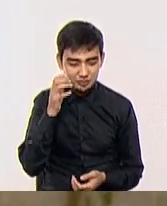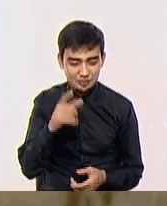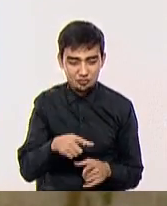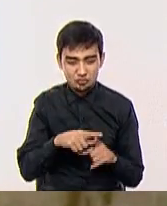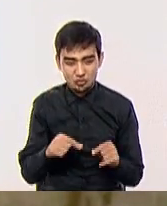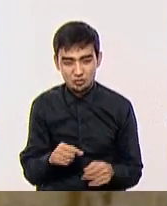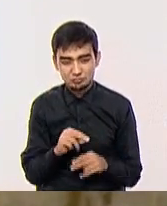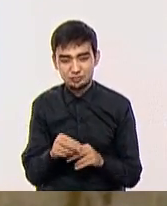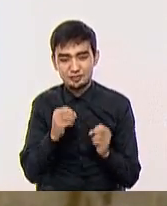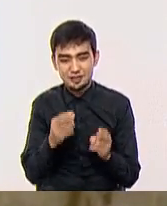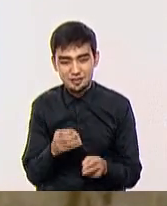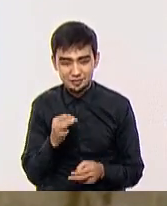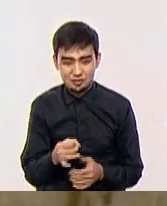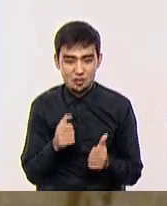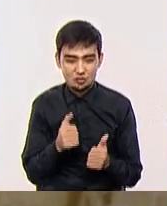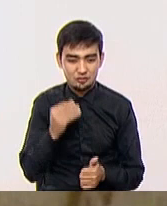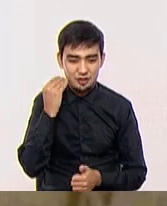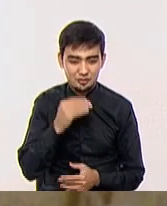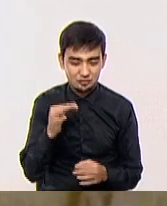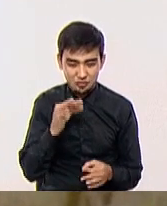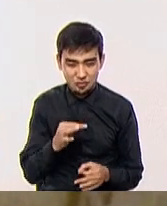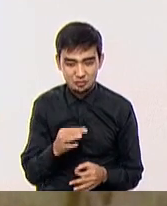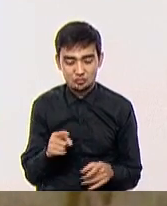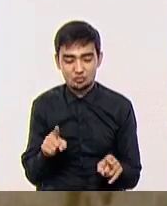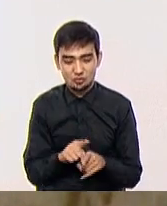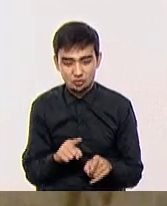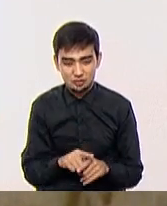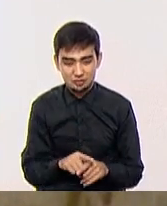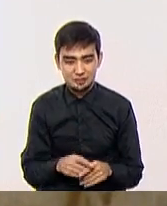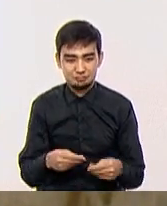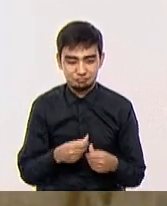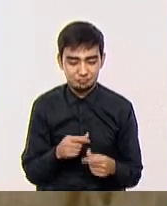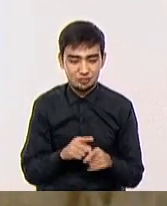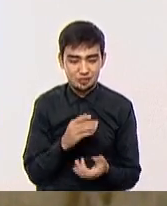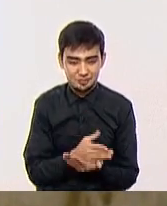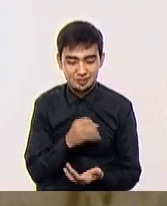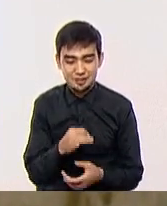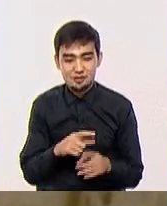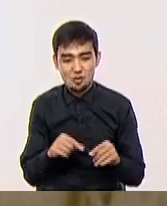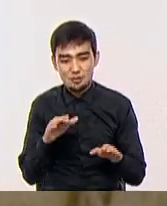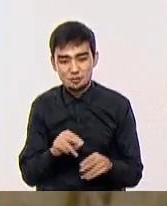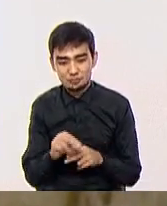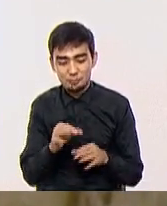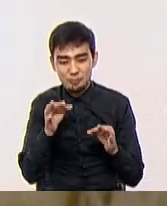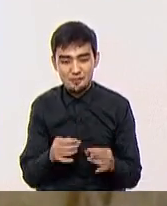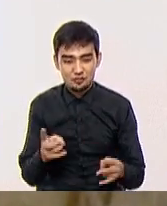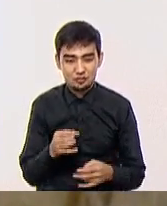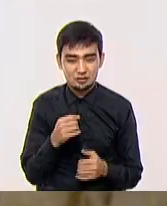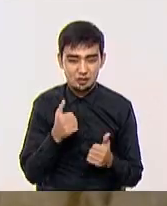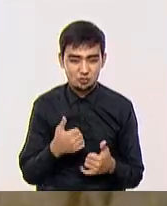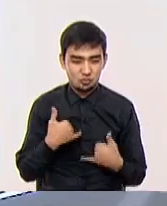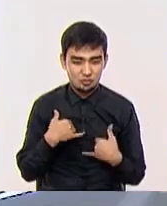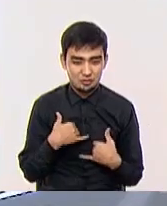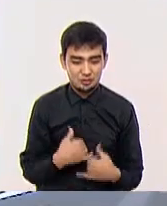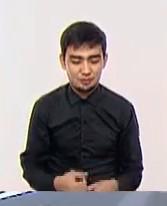школ, доступность образования хорошего, качественного. Тоже религоведение, которое вроде бы проходит в школах, но насколько хорошие